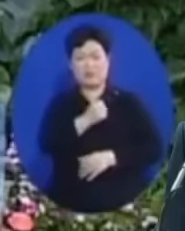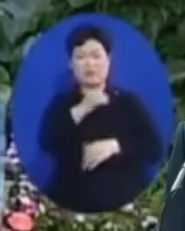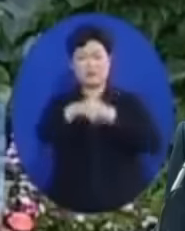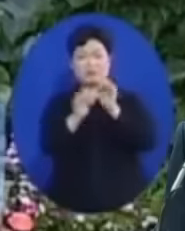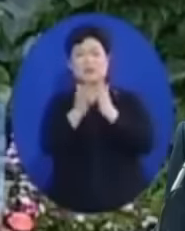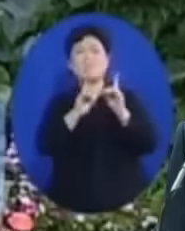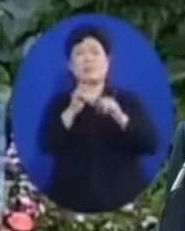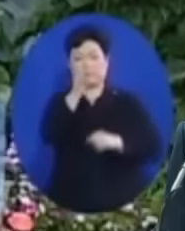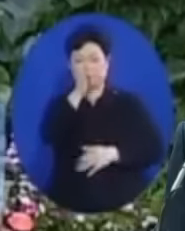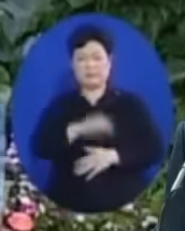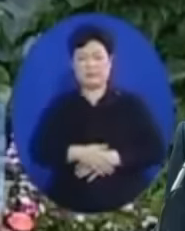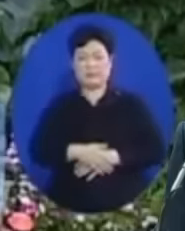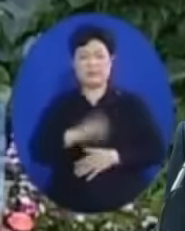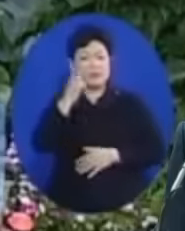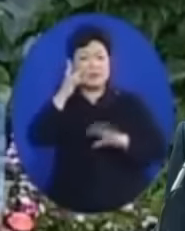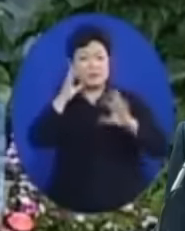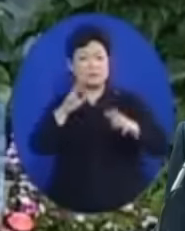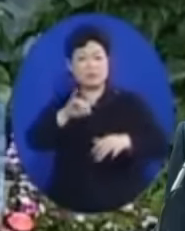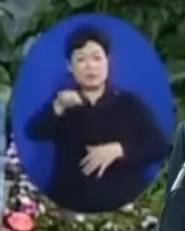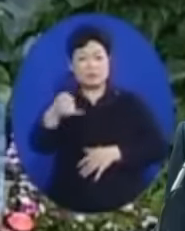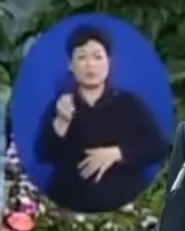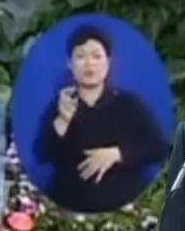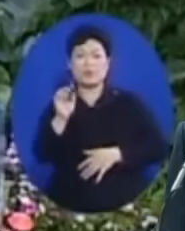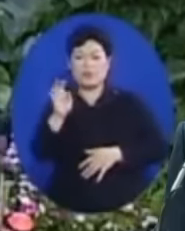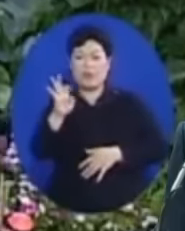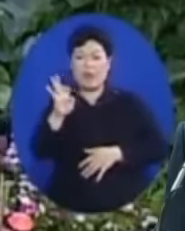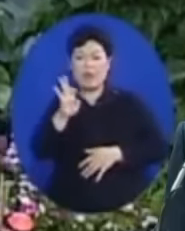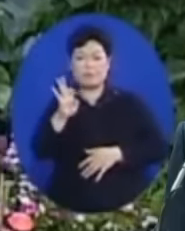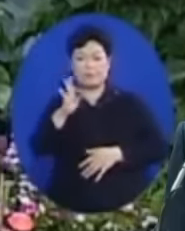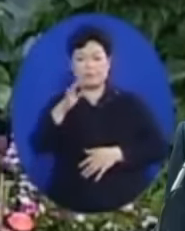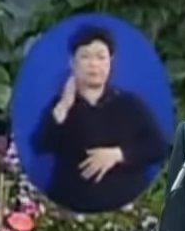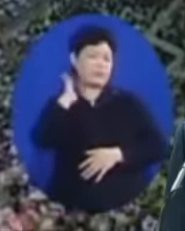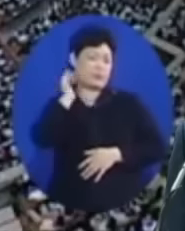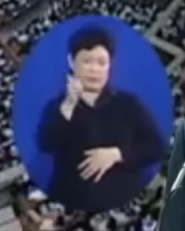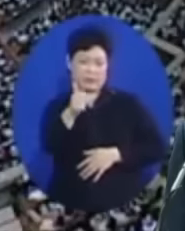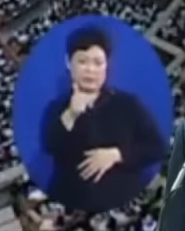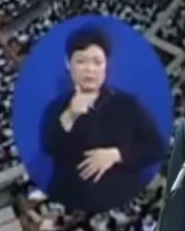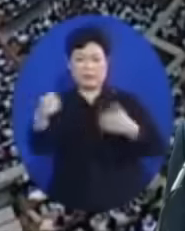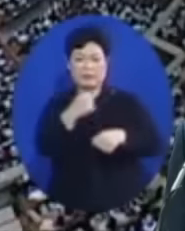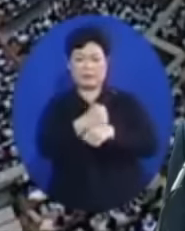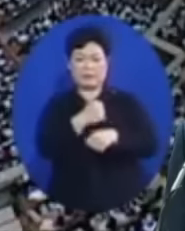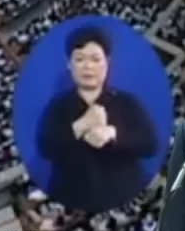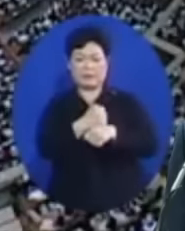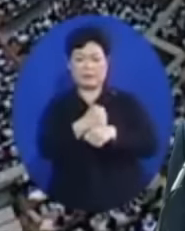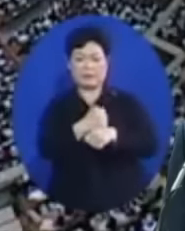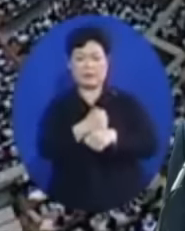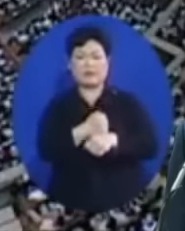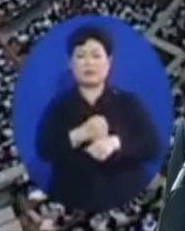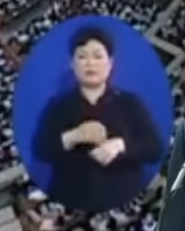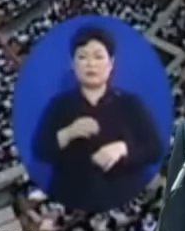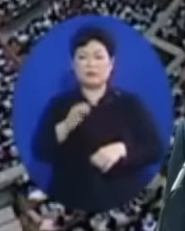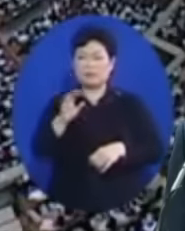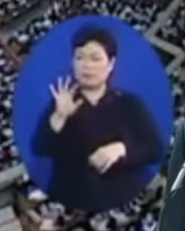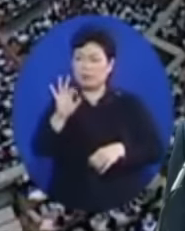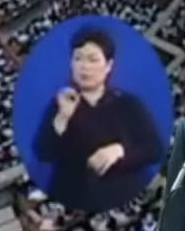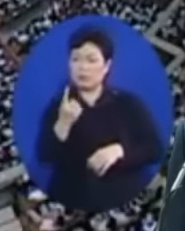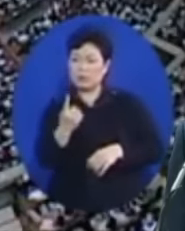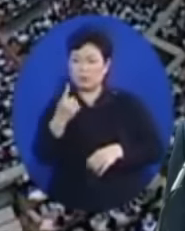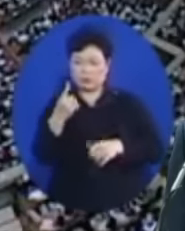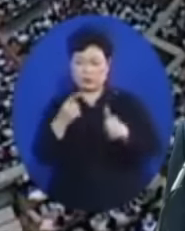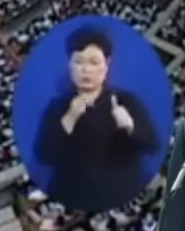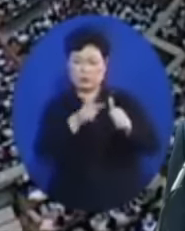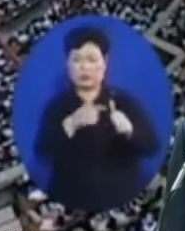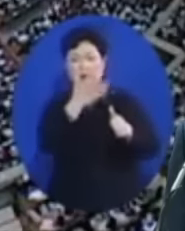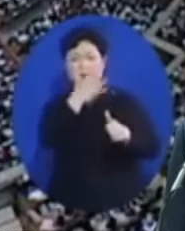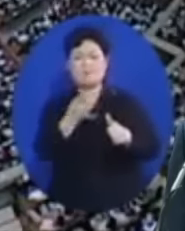말하고 있는 것입니다. 미국의 존 F. 케네디 대통령의 목숨을 앗아간 리 하비 오스월드는 매우